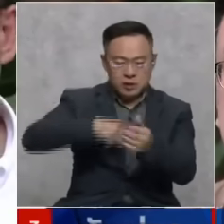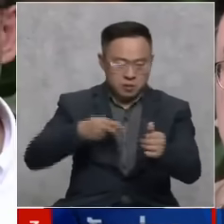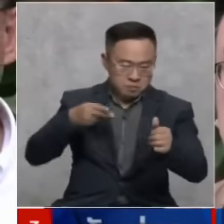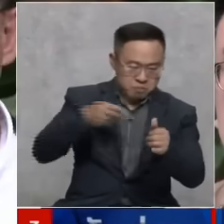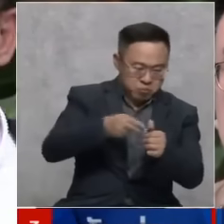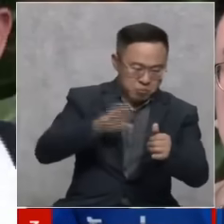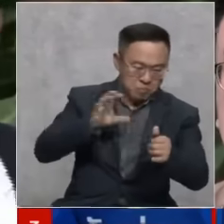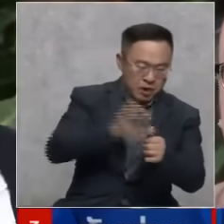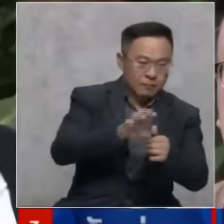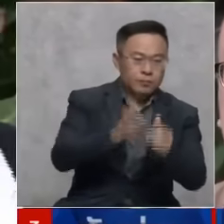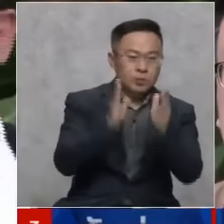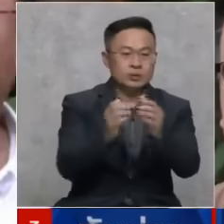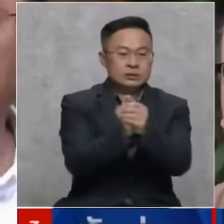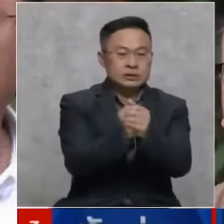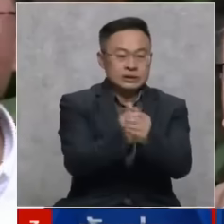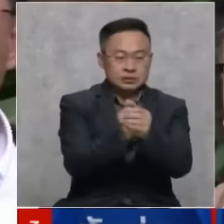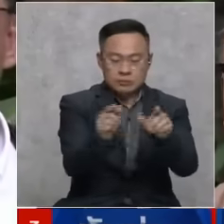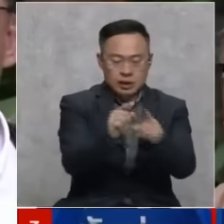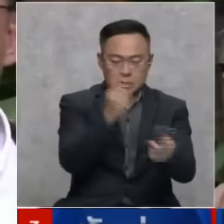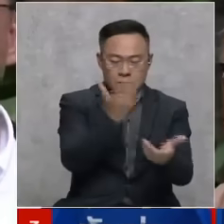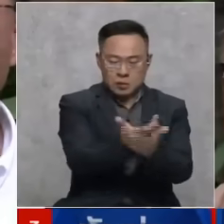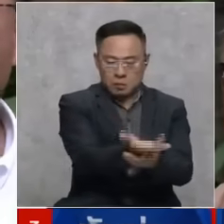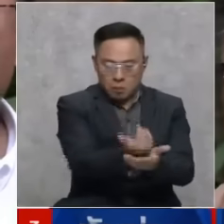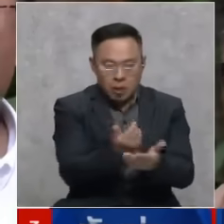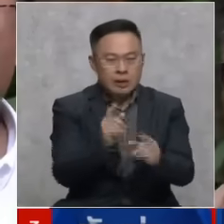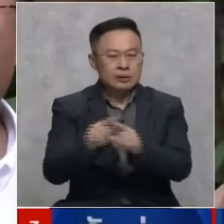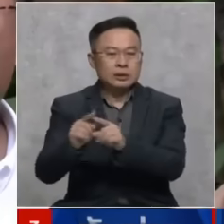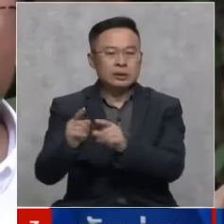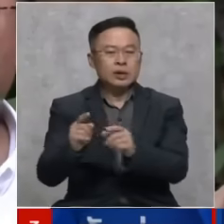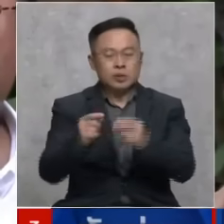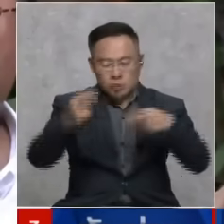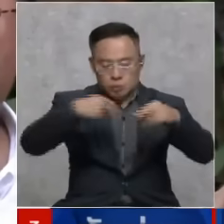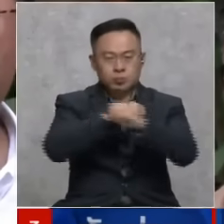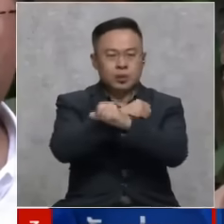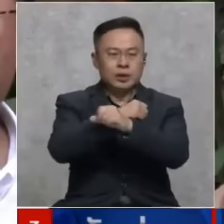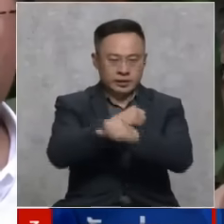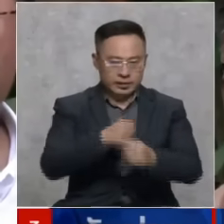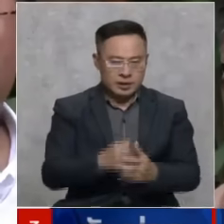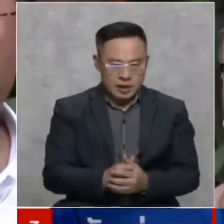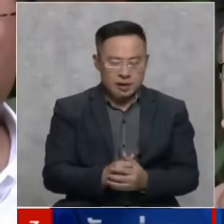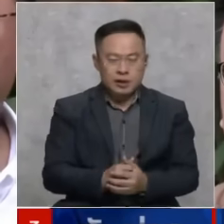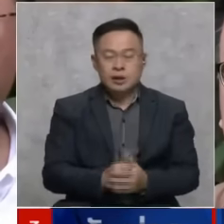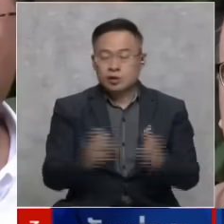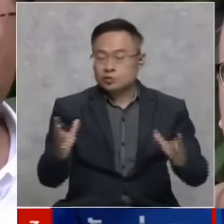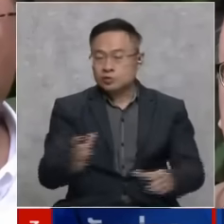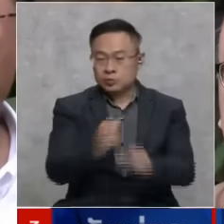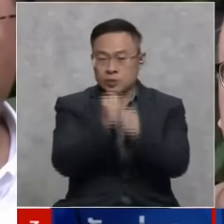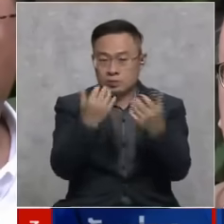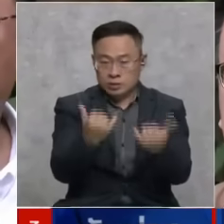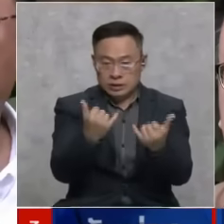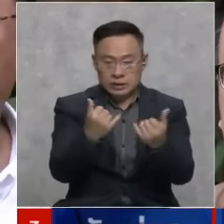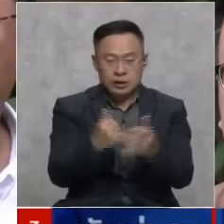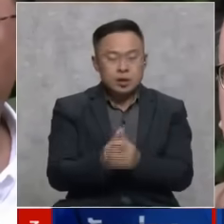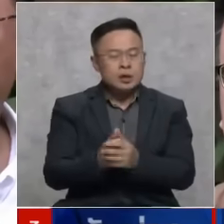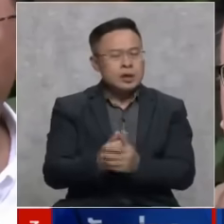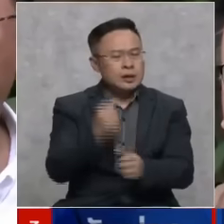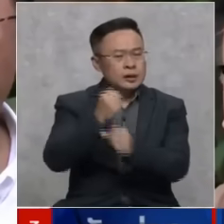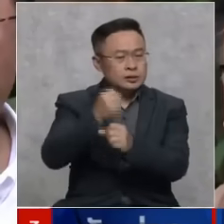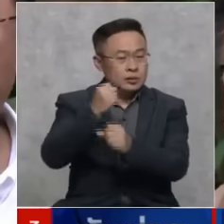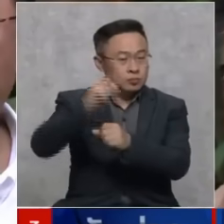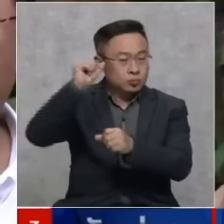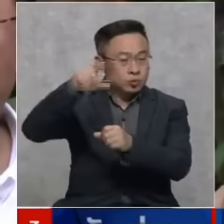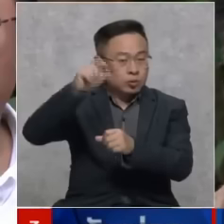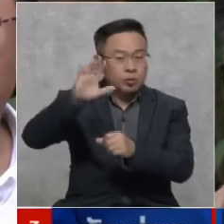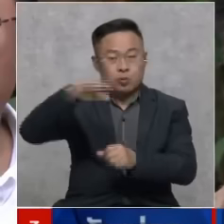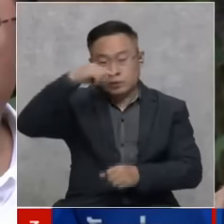นายกบอกเลยคุณผู้ชมคะจะมีการประชาสัมพันธ์ในเชิงรุกนะคะสิ่งไหนที่เป็นเรื่องลบของประเทศไทยตอนนี้ก็มีการคุยไปแล้วแล้